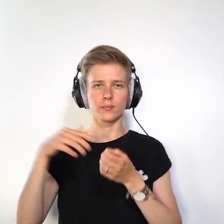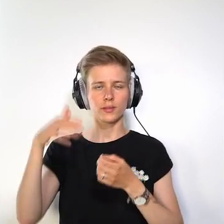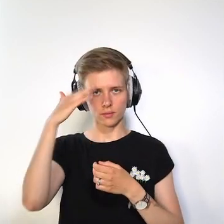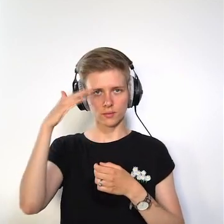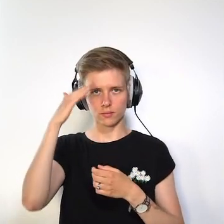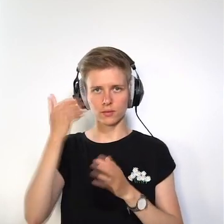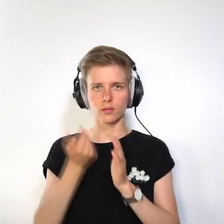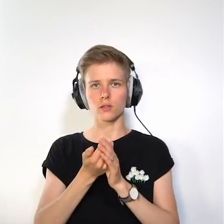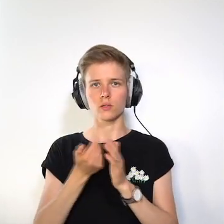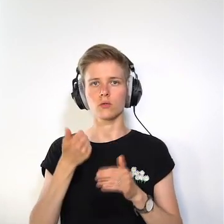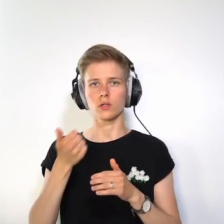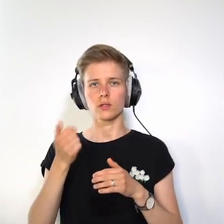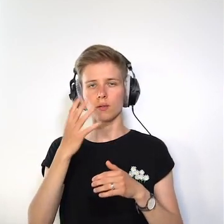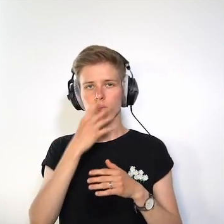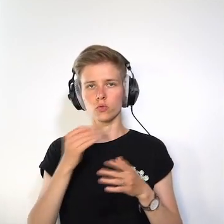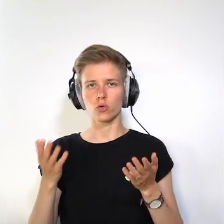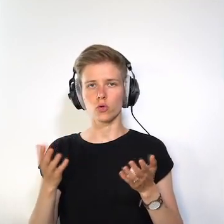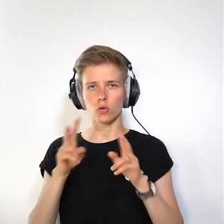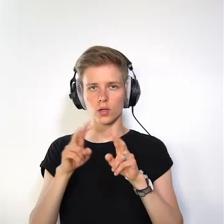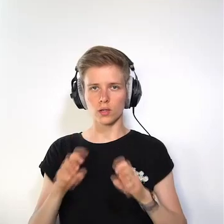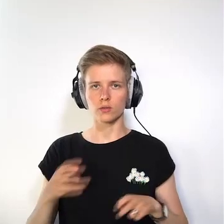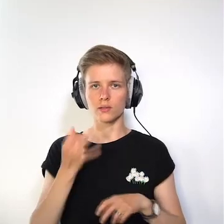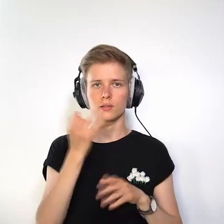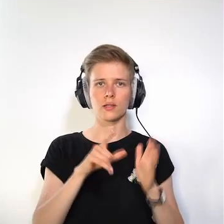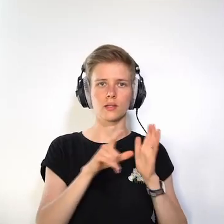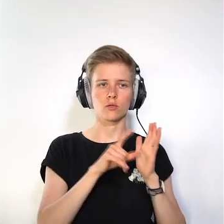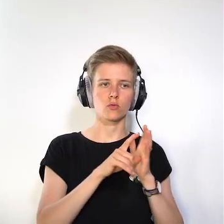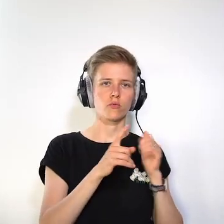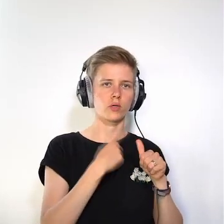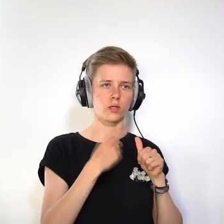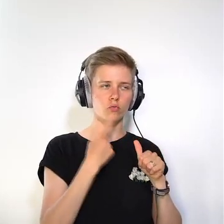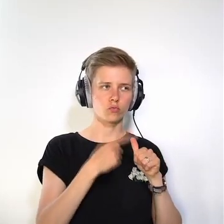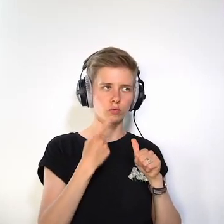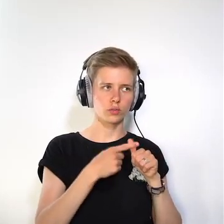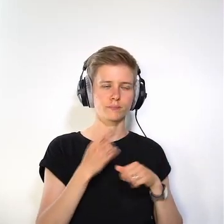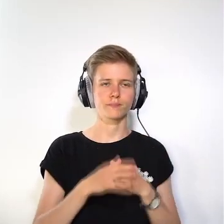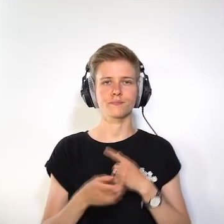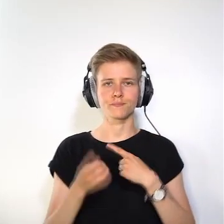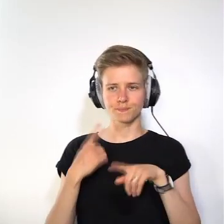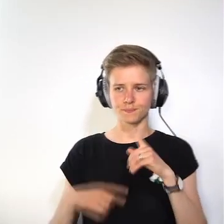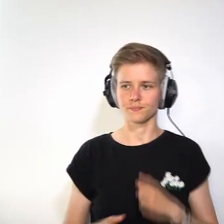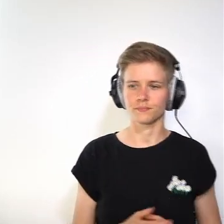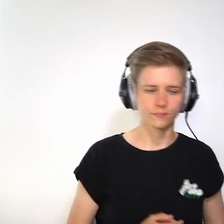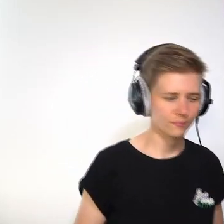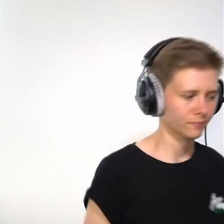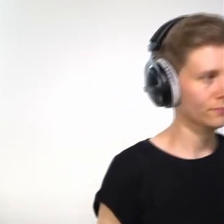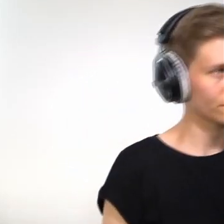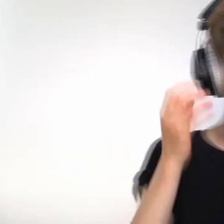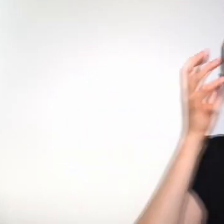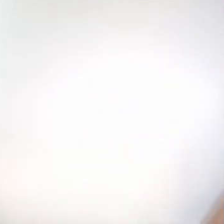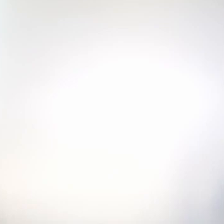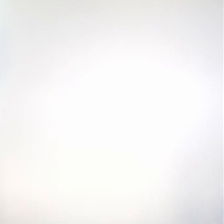on ollut psykoanalyysissä 70-luvun koko alkupuolen. Ja tästä näkökulmasta, niin